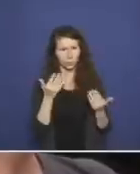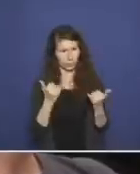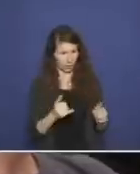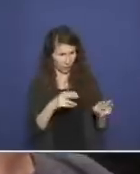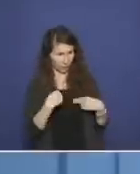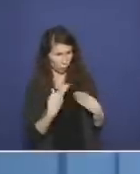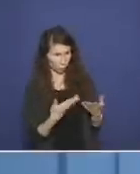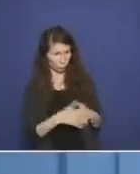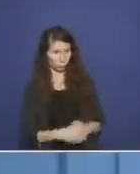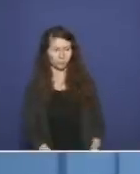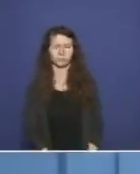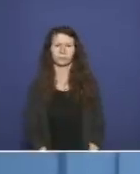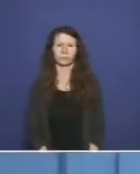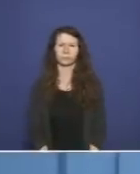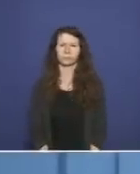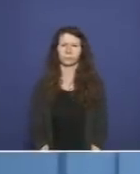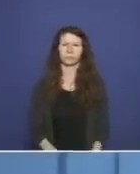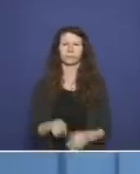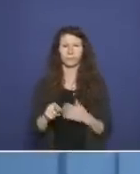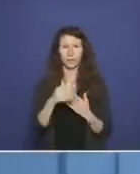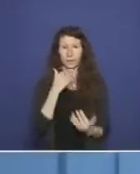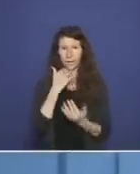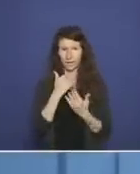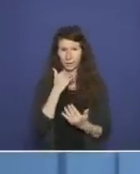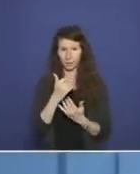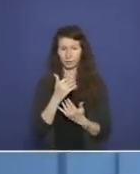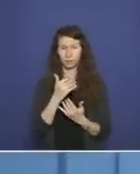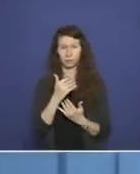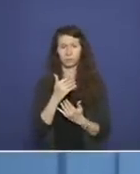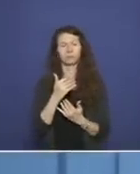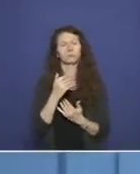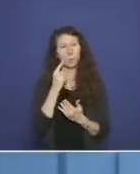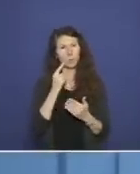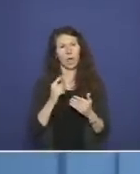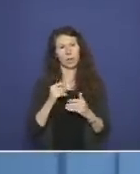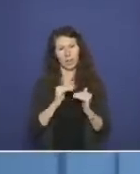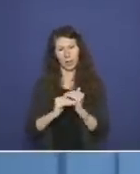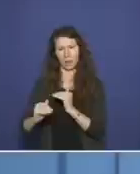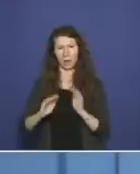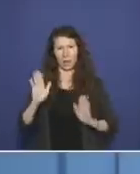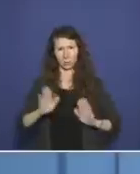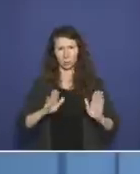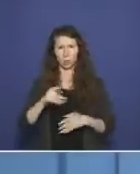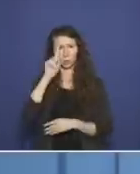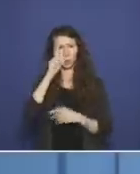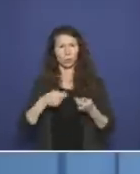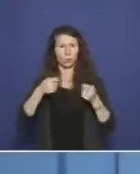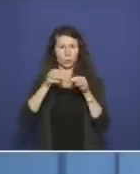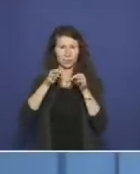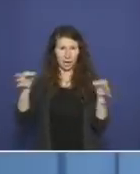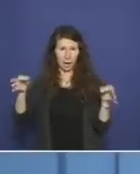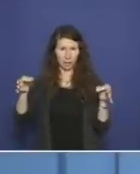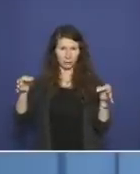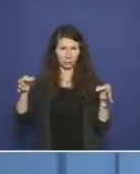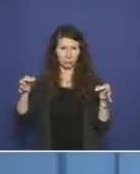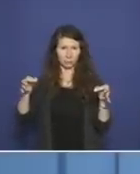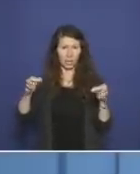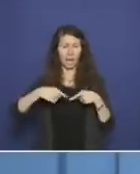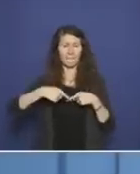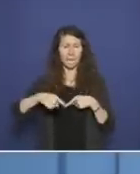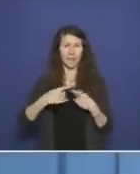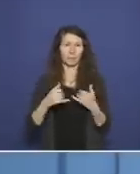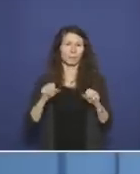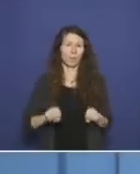Danke. Ja, dieser Bericht befindet sich in Abstimmung mit den Ländern und wird dem Deutschen Bundestag dann so bald wie möglich